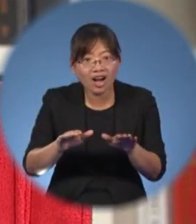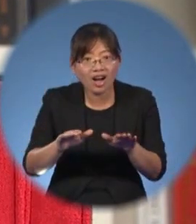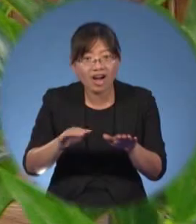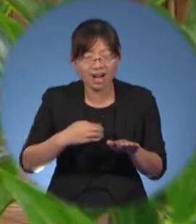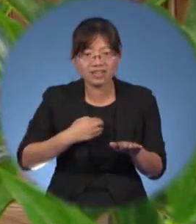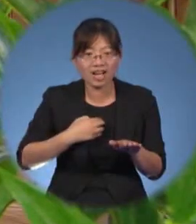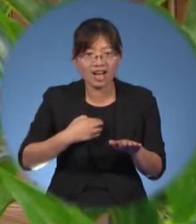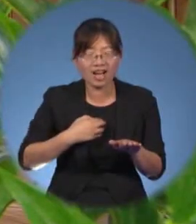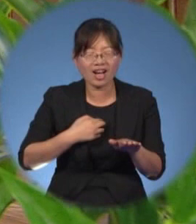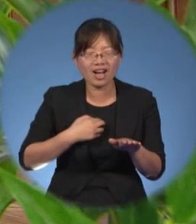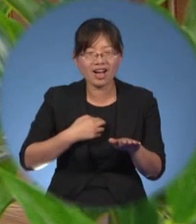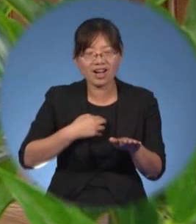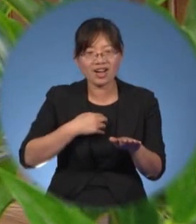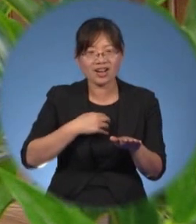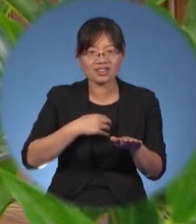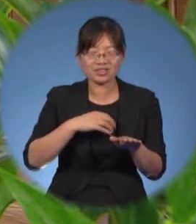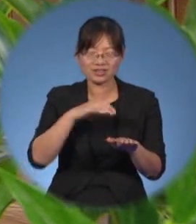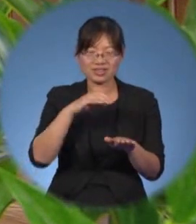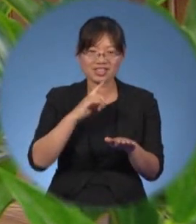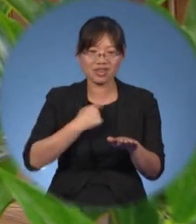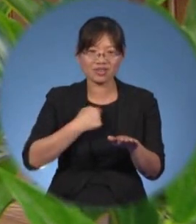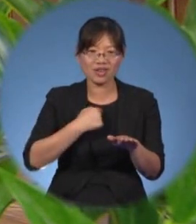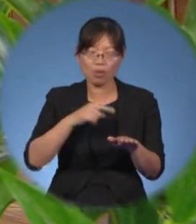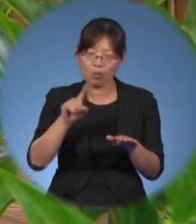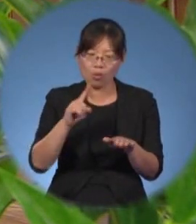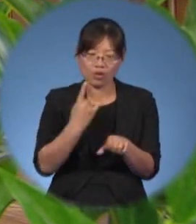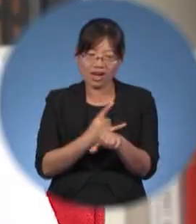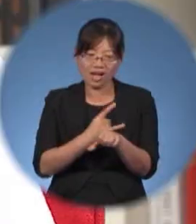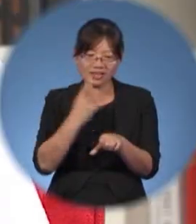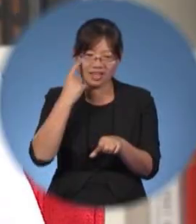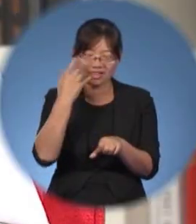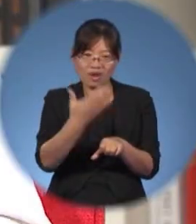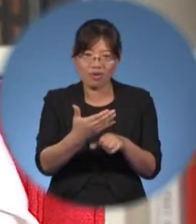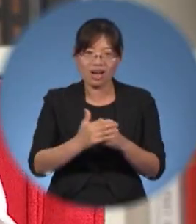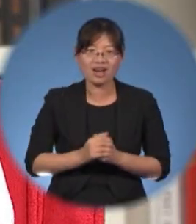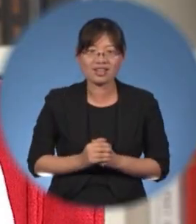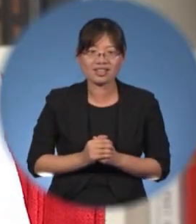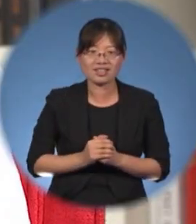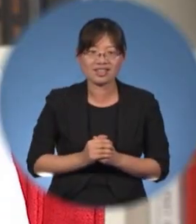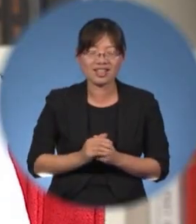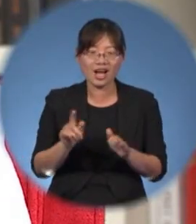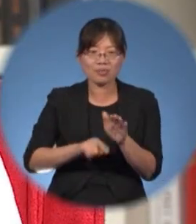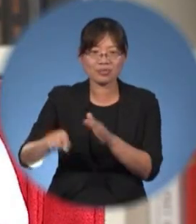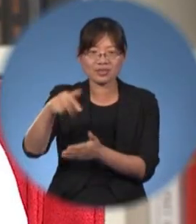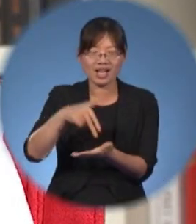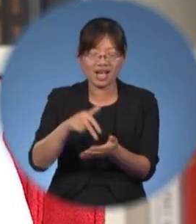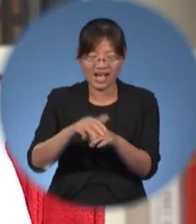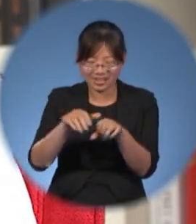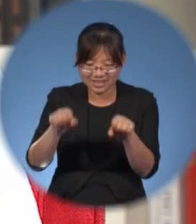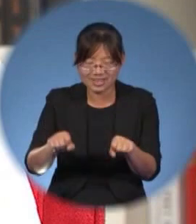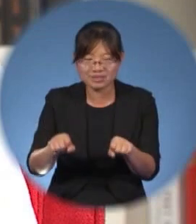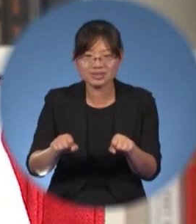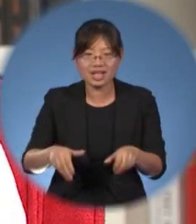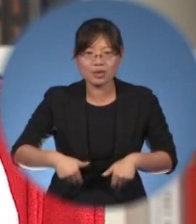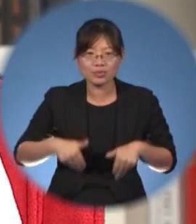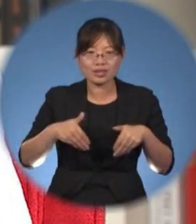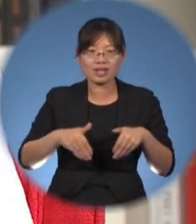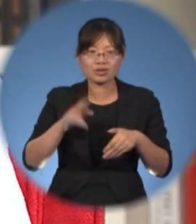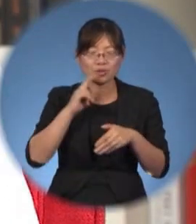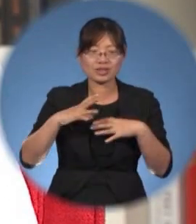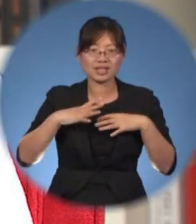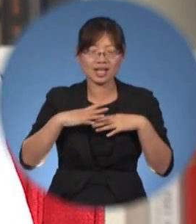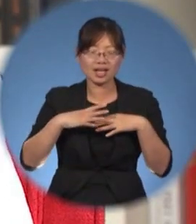나쁘고 좋은 게 없대는 거예요. 아이고. 나는 그럼 뭘 해야 되냐 그러니까 앞에 나가서 안녕하십니까